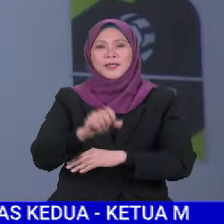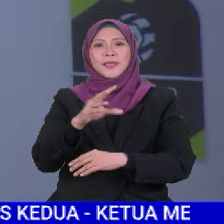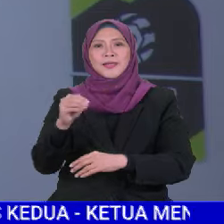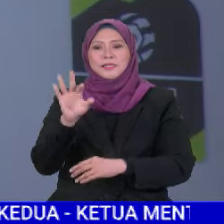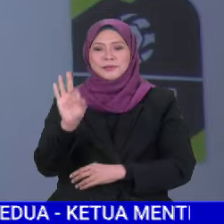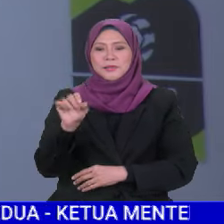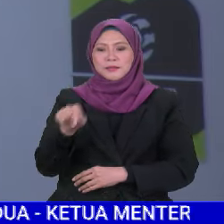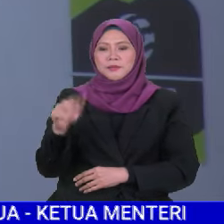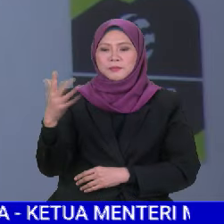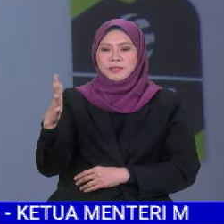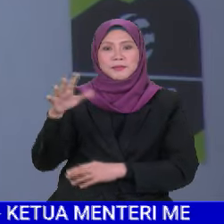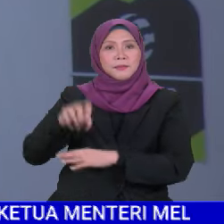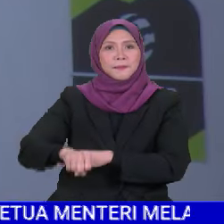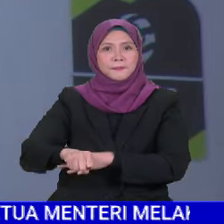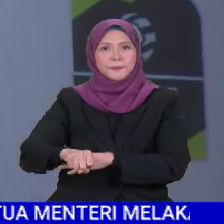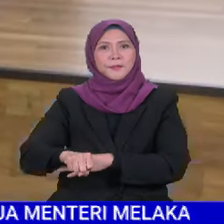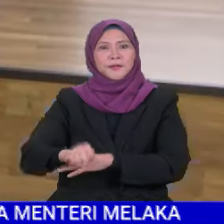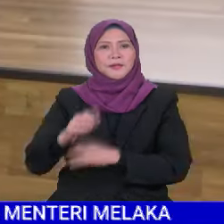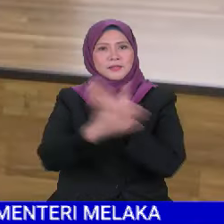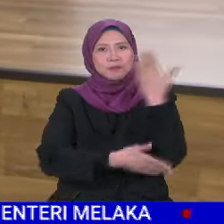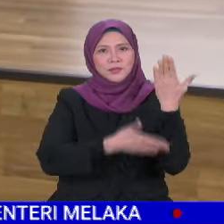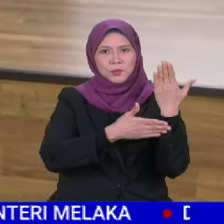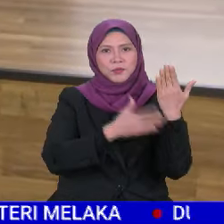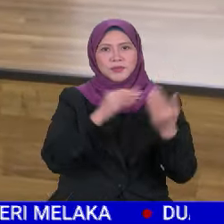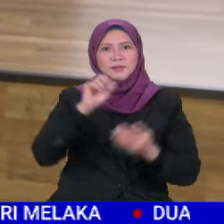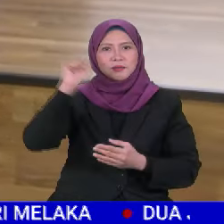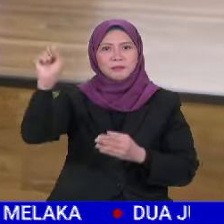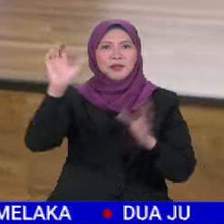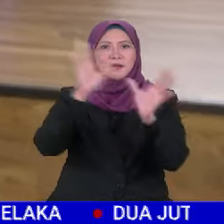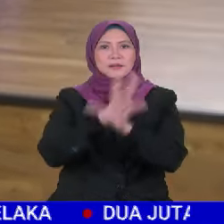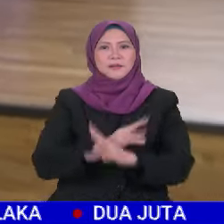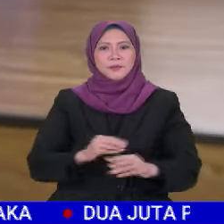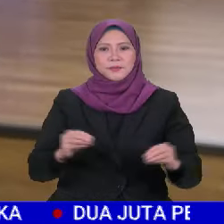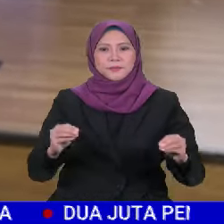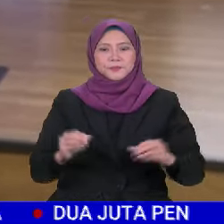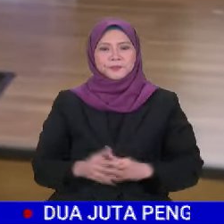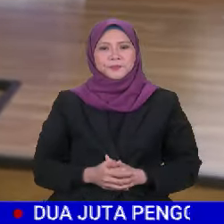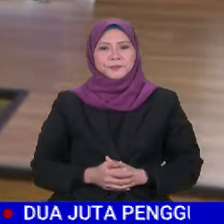9.15 malam masing-masing bagi Semenanjung serta Sabah dan Sarawak.